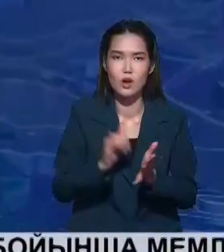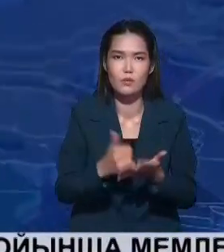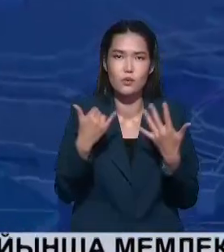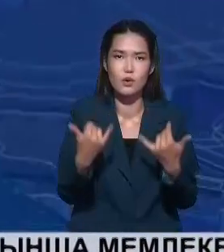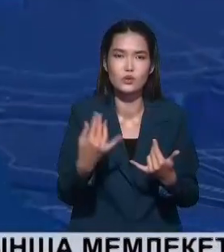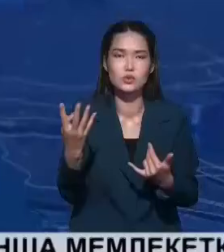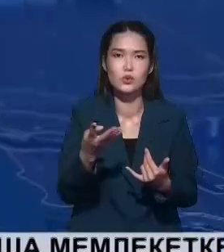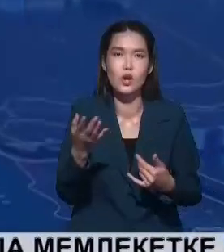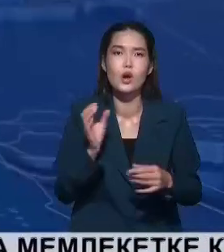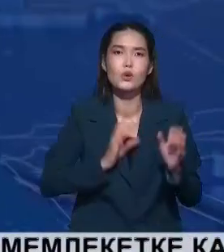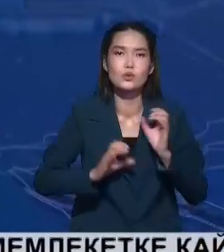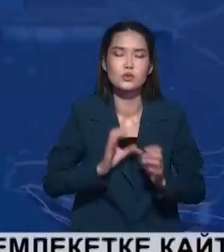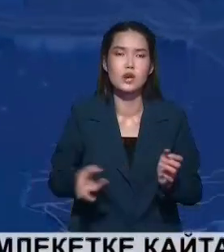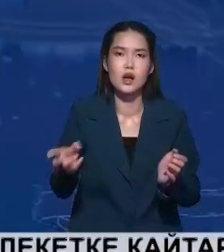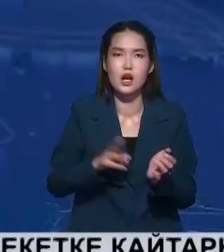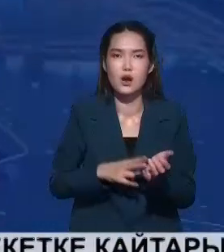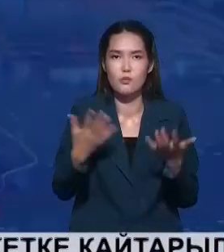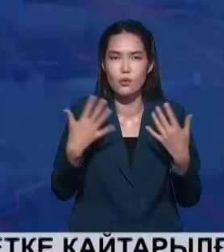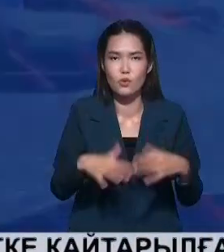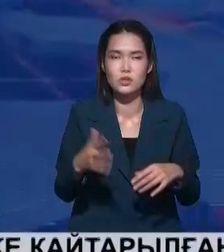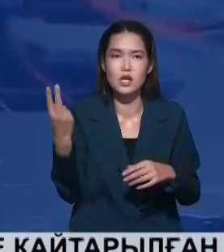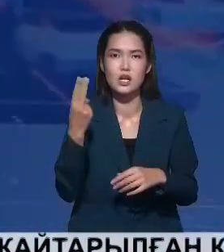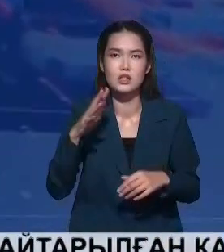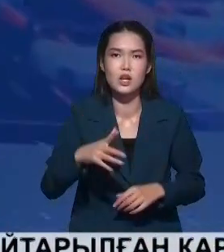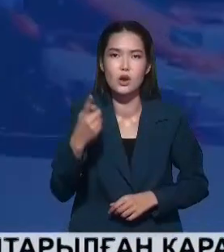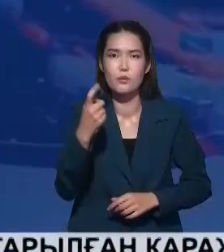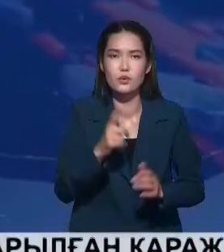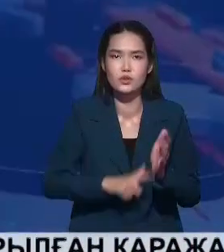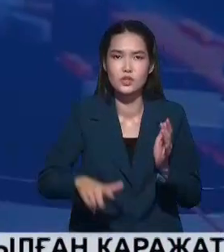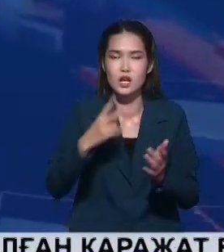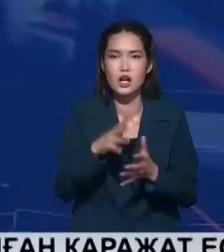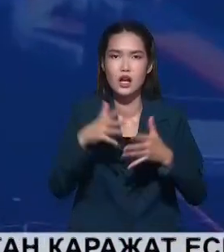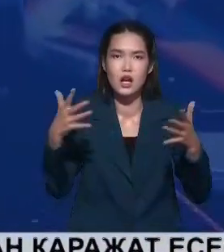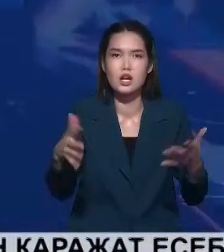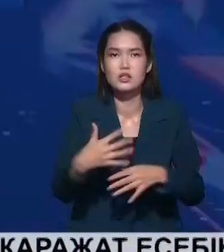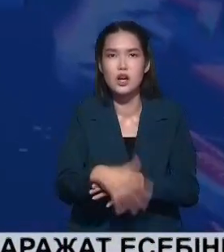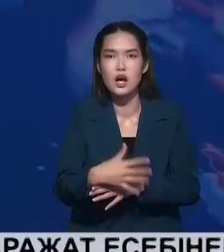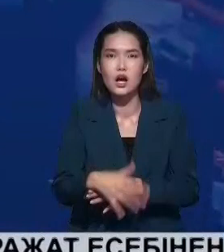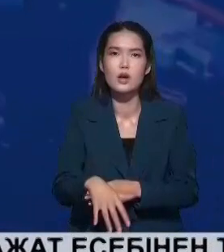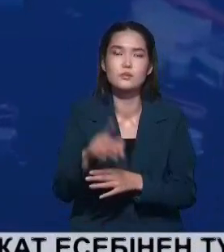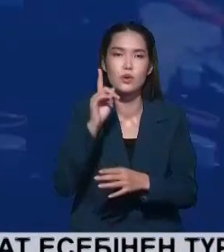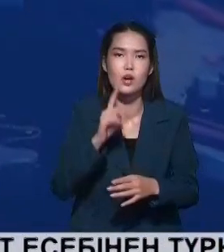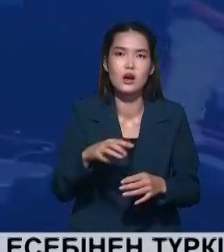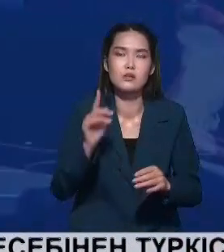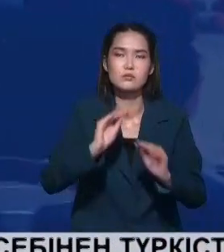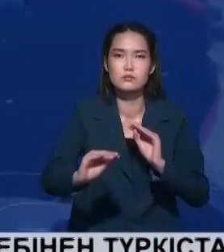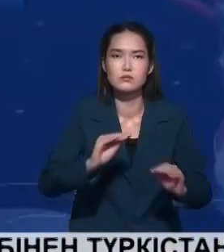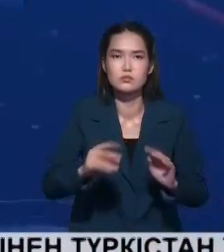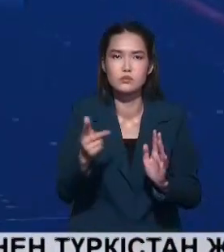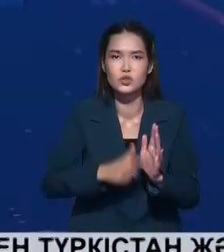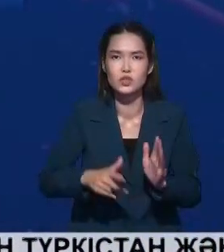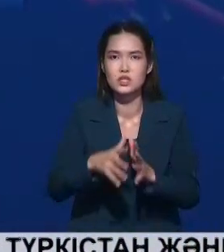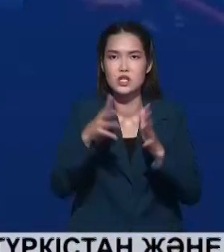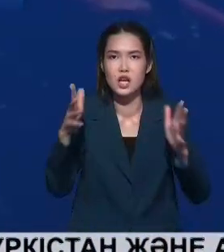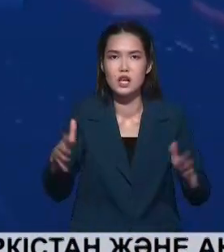оның 4-іне студенттер орналасқан. Сондай-ақ елордада 170-ке тарта аула мен қоғамдық кеңістік абаттандырылып,